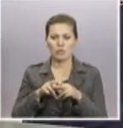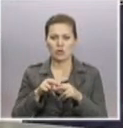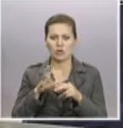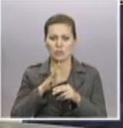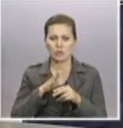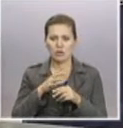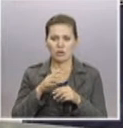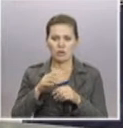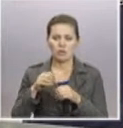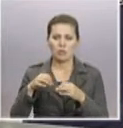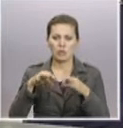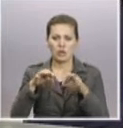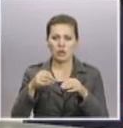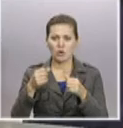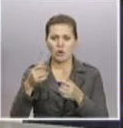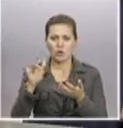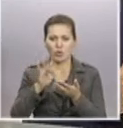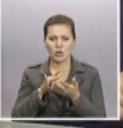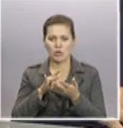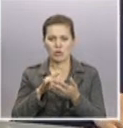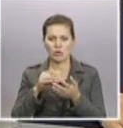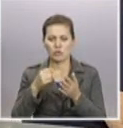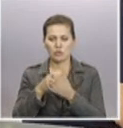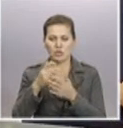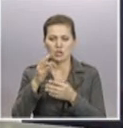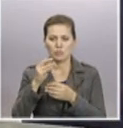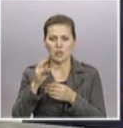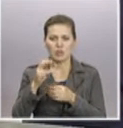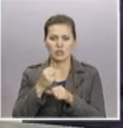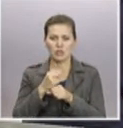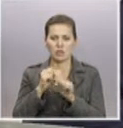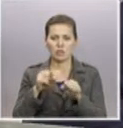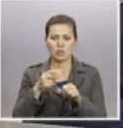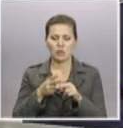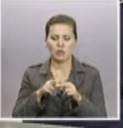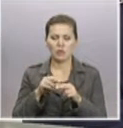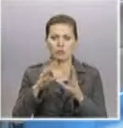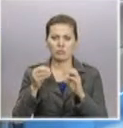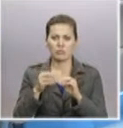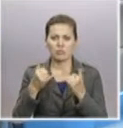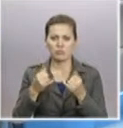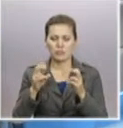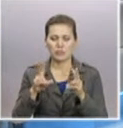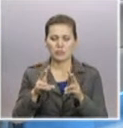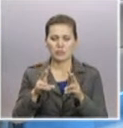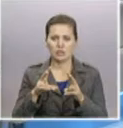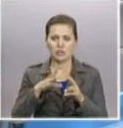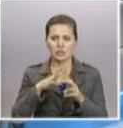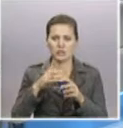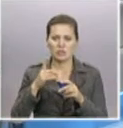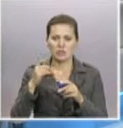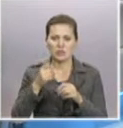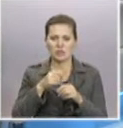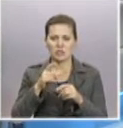которые с города едут, вот это можно до Асларманов как-то сделать. Вот сейчас я вот специально сегодня вот неделю